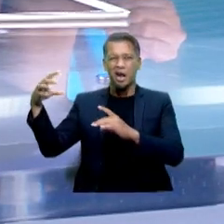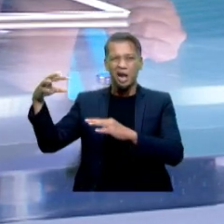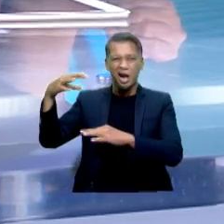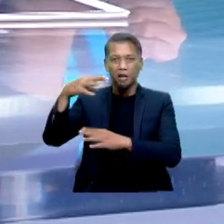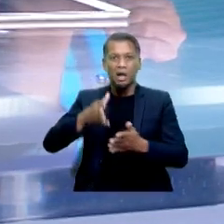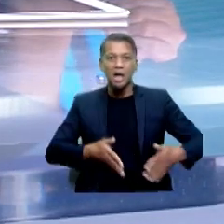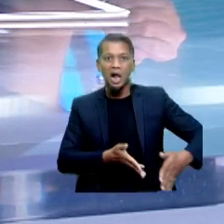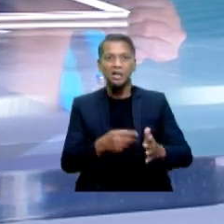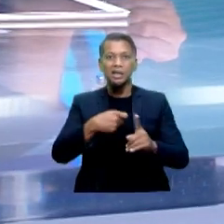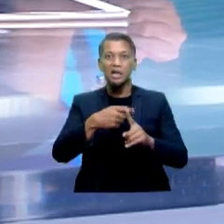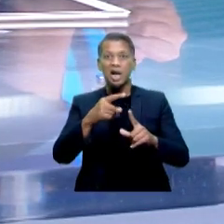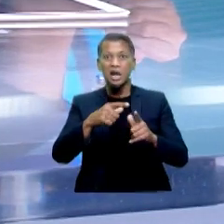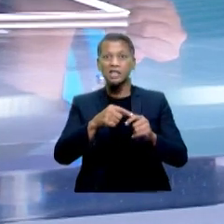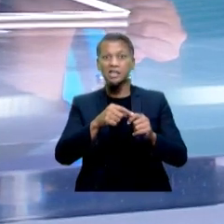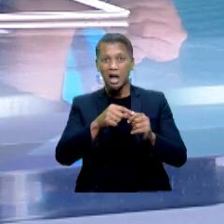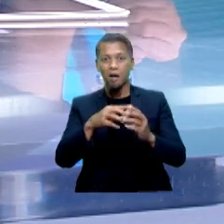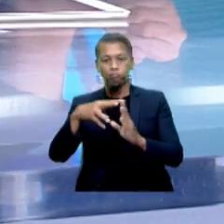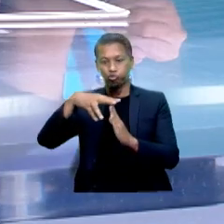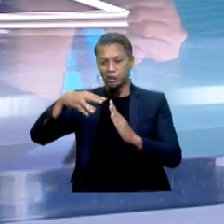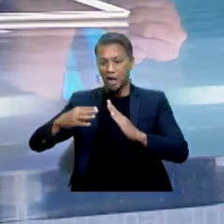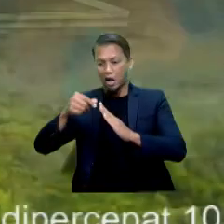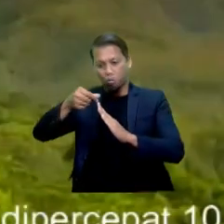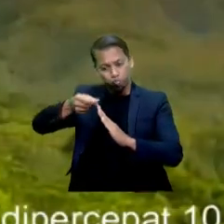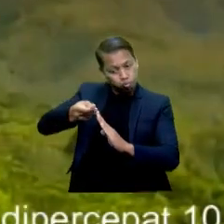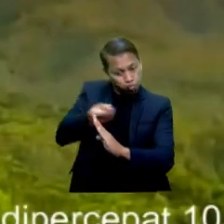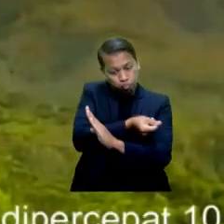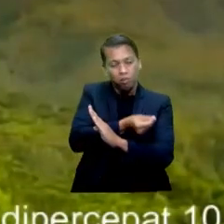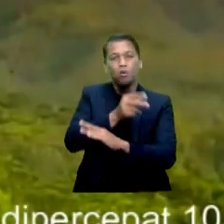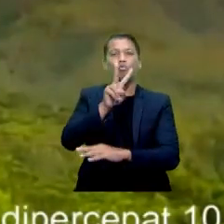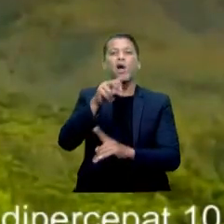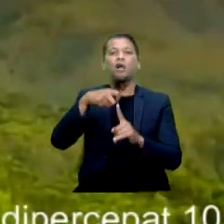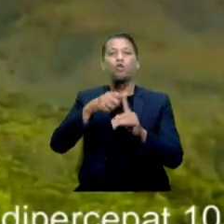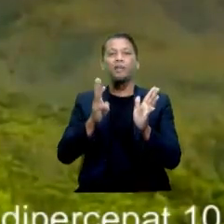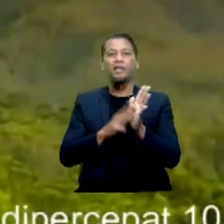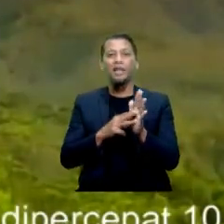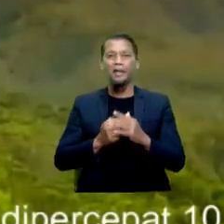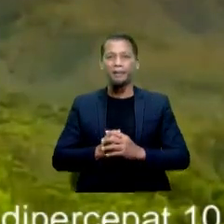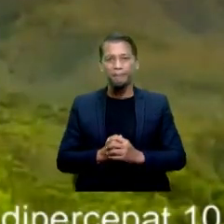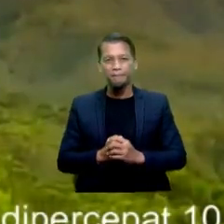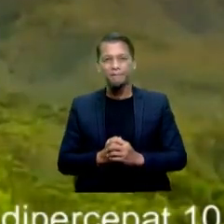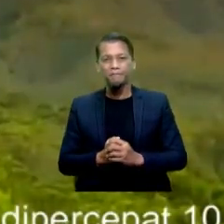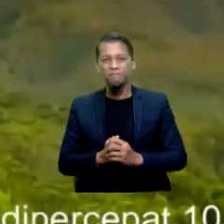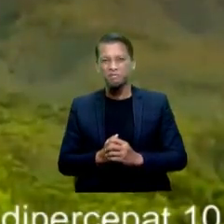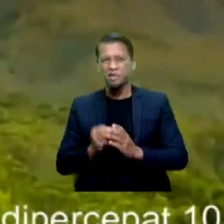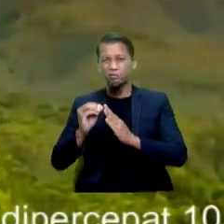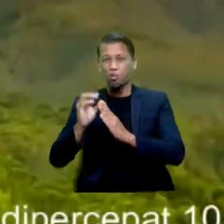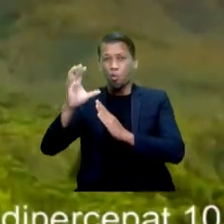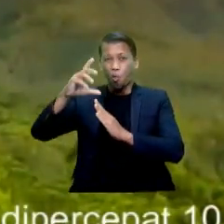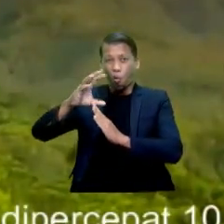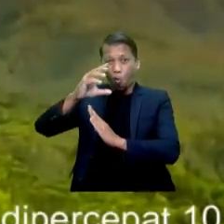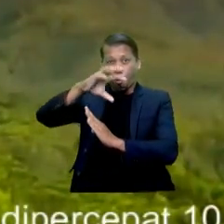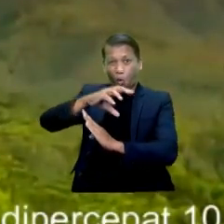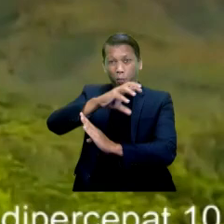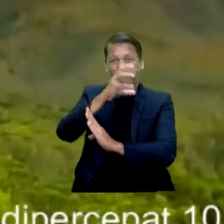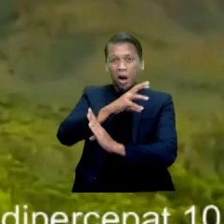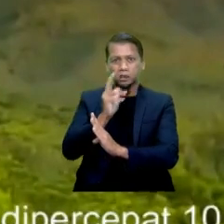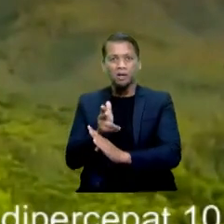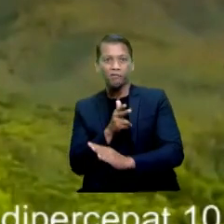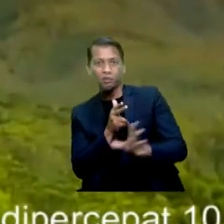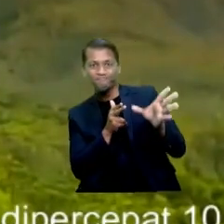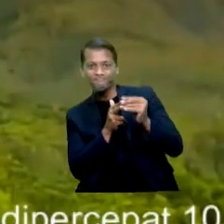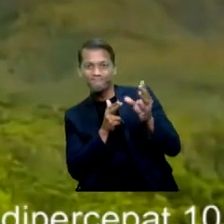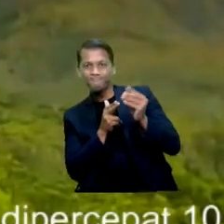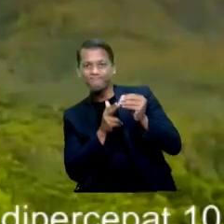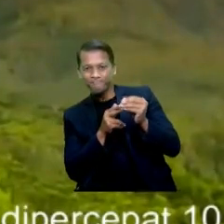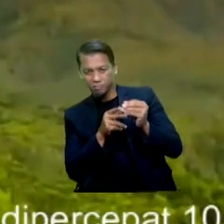ke kali Krasak sejauh 2 km dari puncak semburan awan panas mengarah ke kali kerasak terekam kamera pemantau